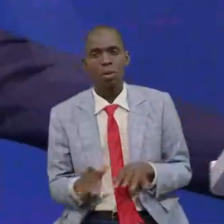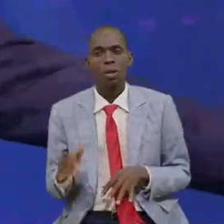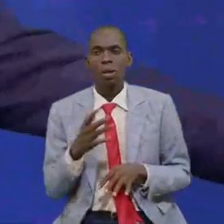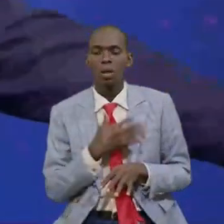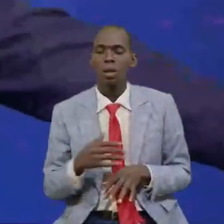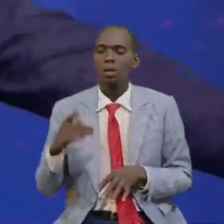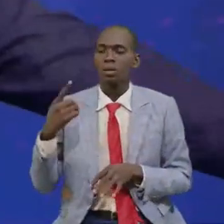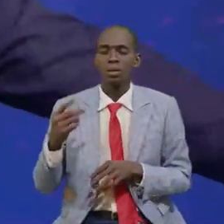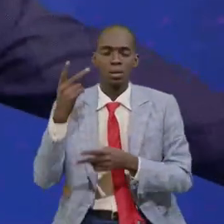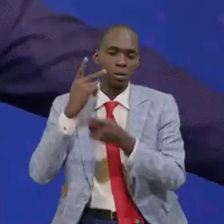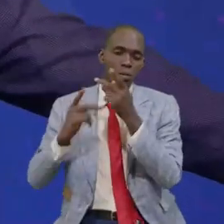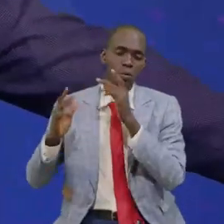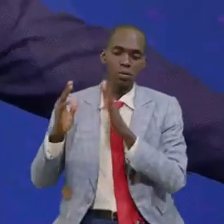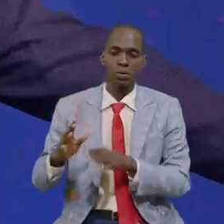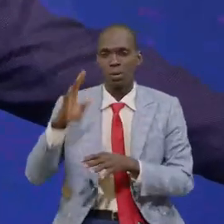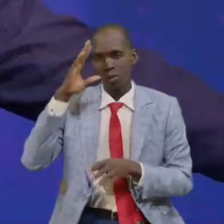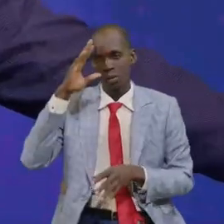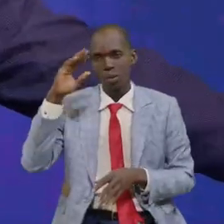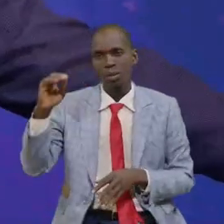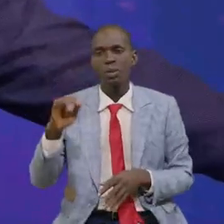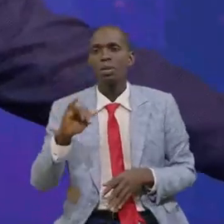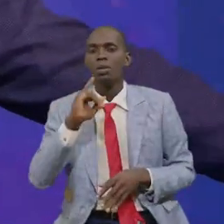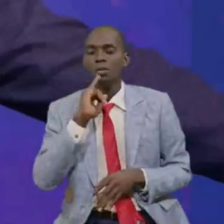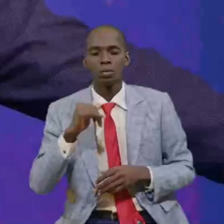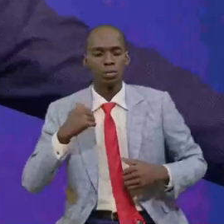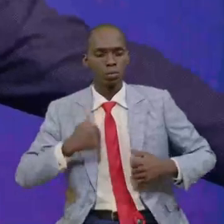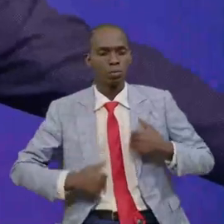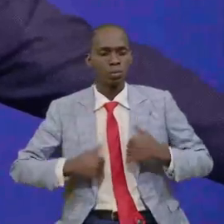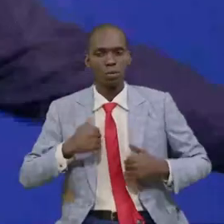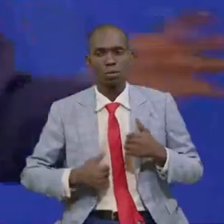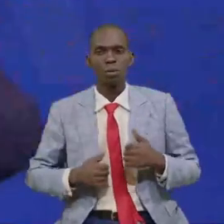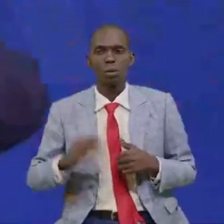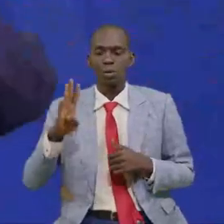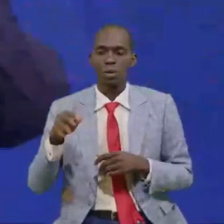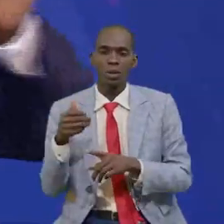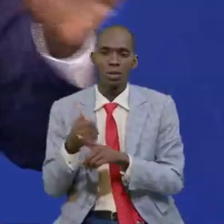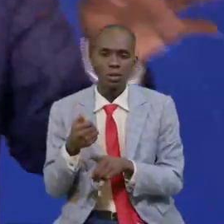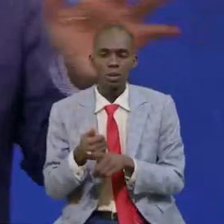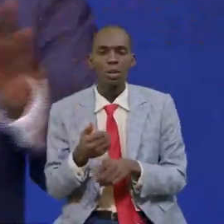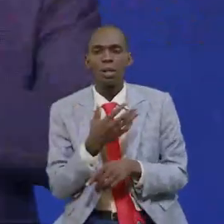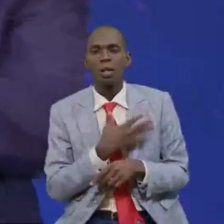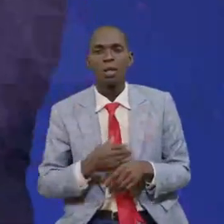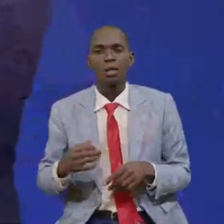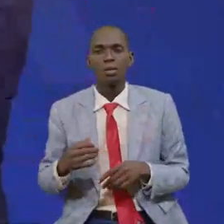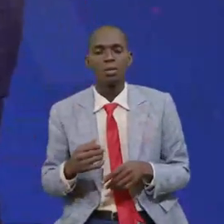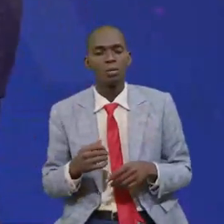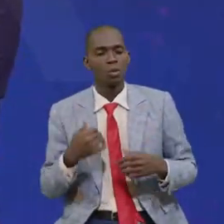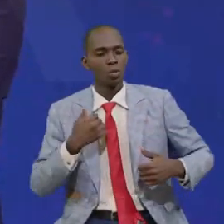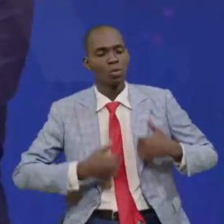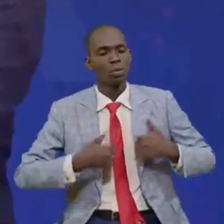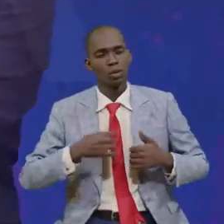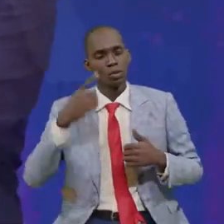monsieur prophète, homme, il est en train de... Il lave